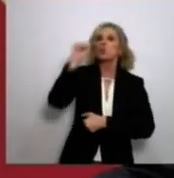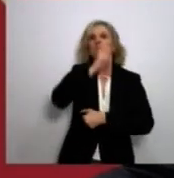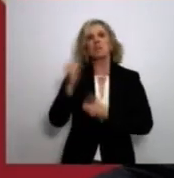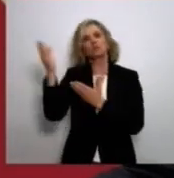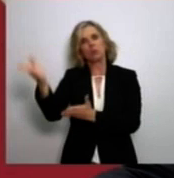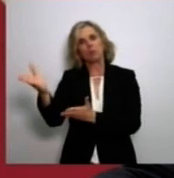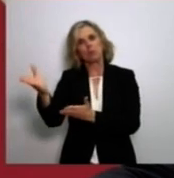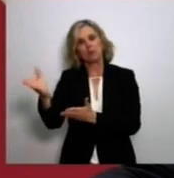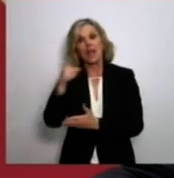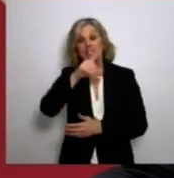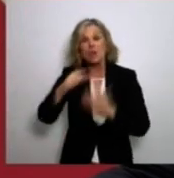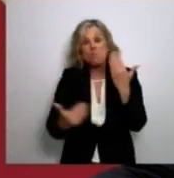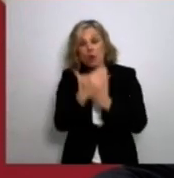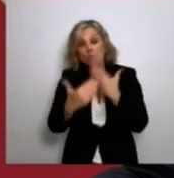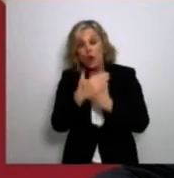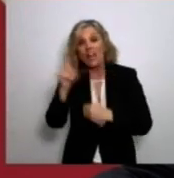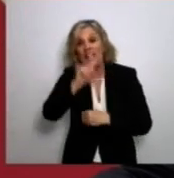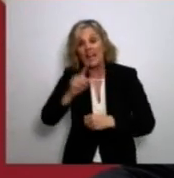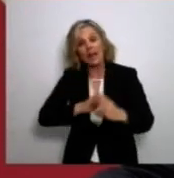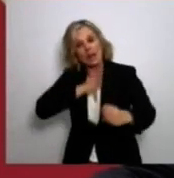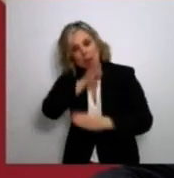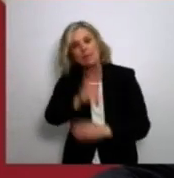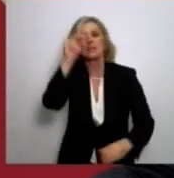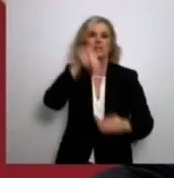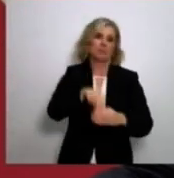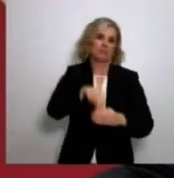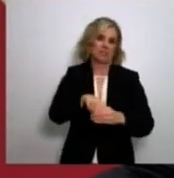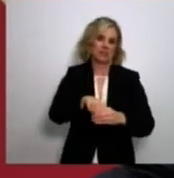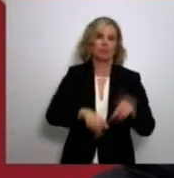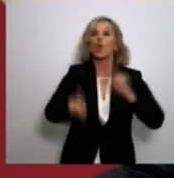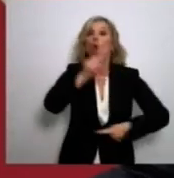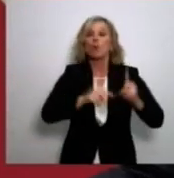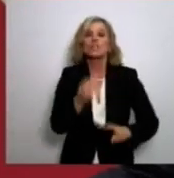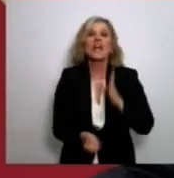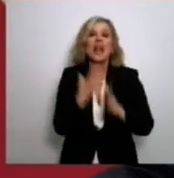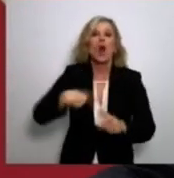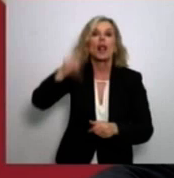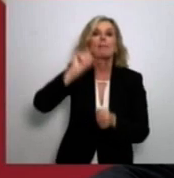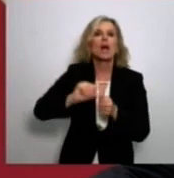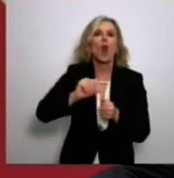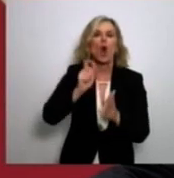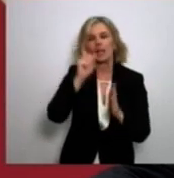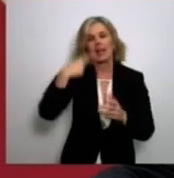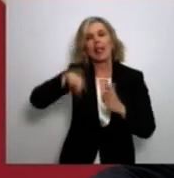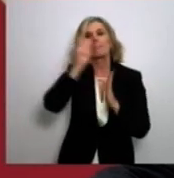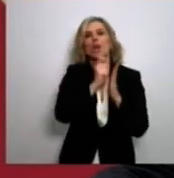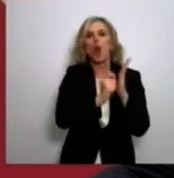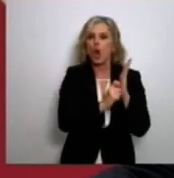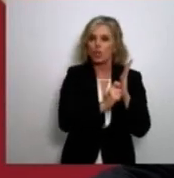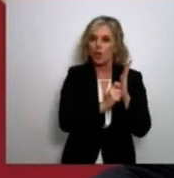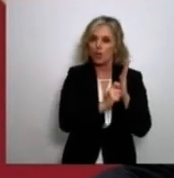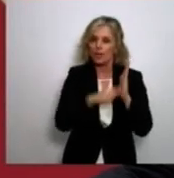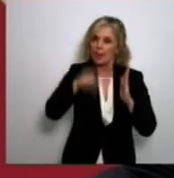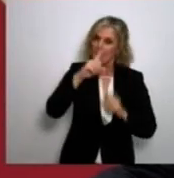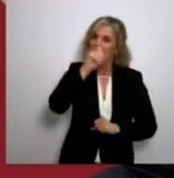ψηφίσετε. Όσοι είναι με το νέο ημερολόγιο μπορούν μετά να πάνε να ανάψουν ένα κερί. Είναι